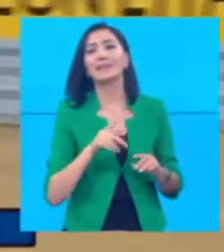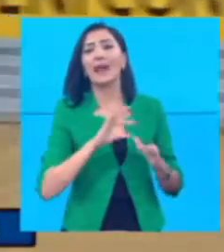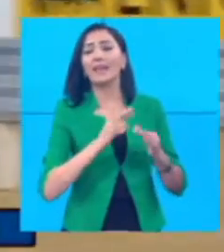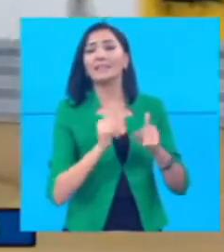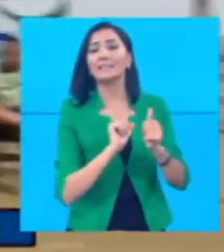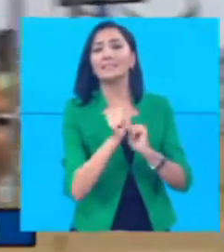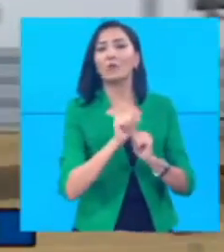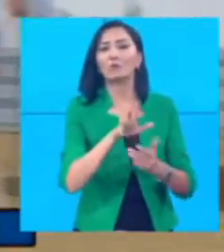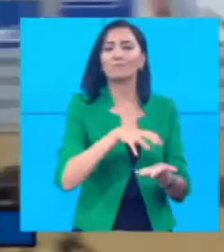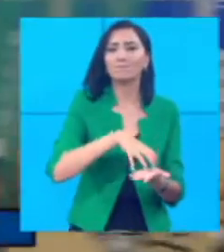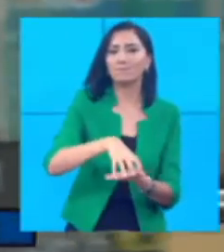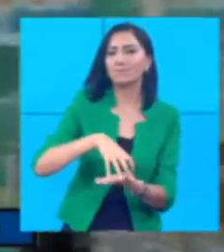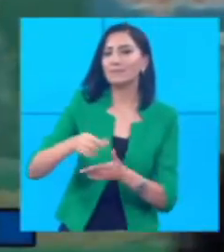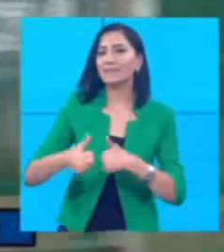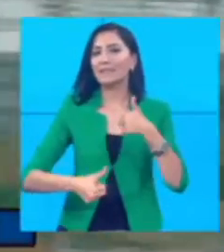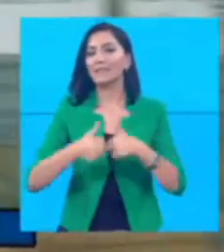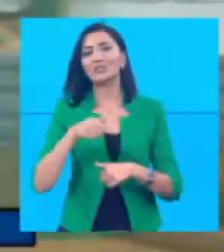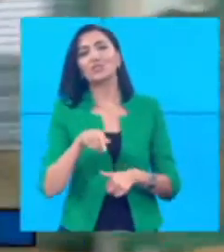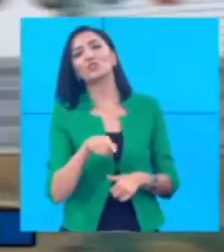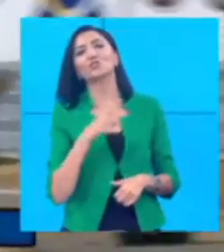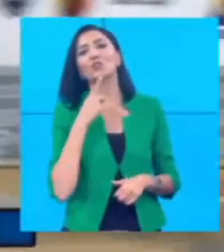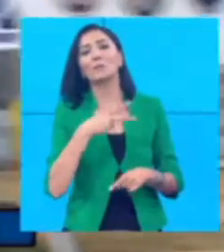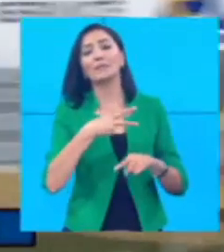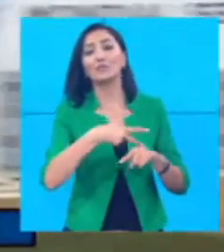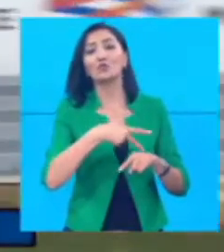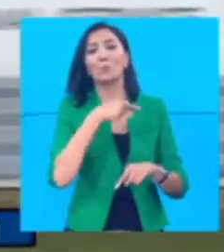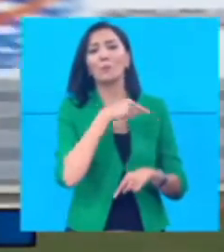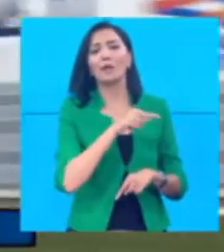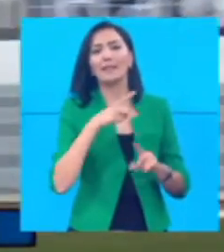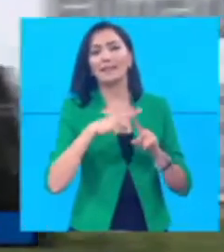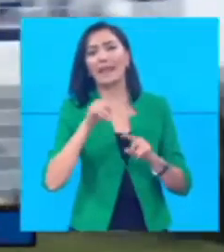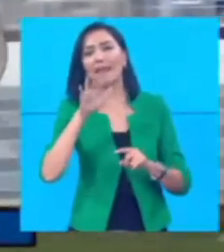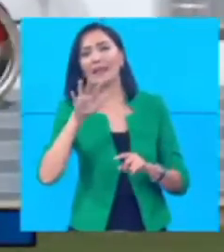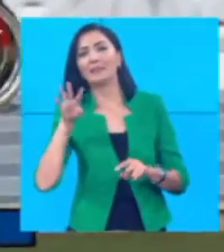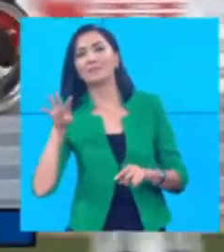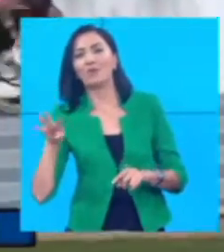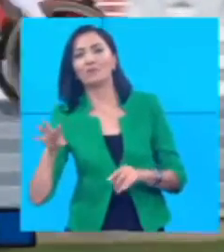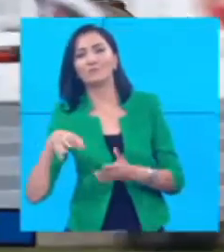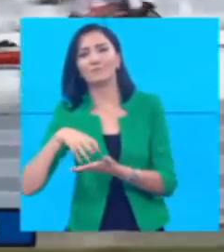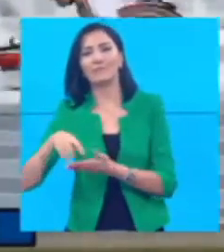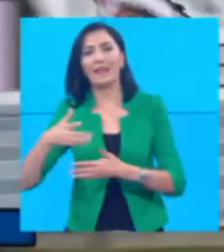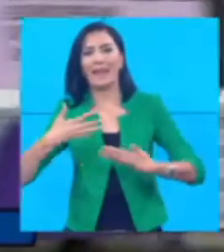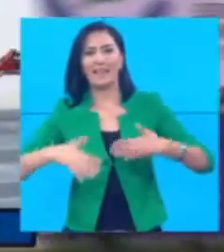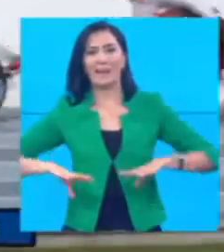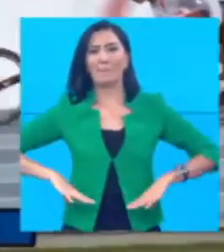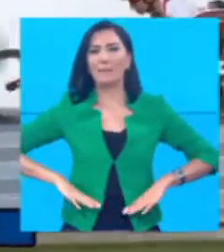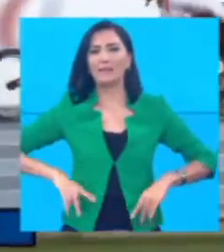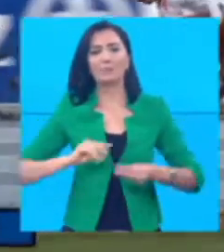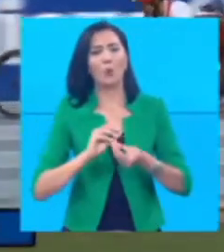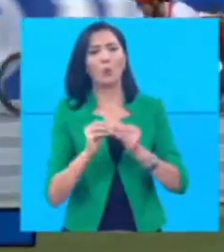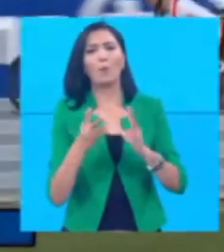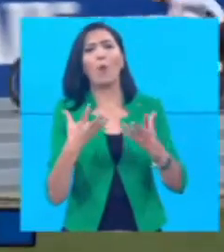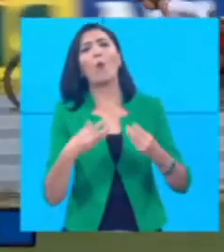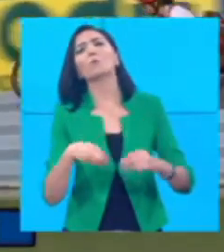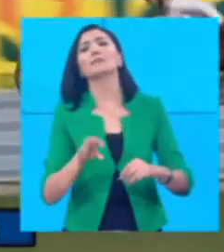geliyor? Hangi sporcumuz hangi kategoride yarışacak? Mesela Zübeyde T54 sınıfında işte engeli belinde falan bir